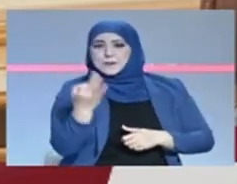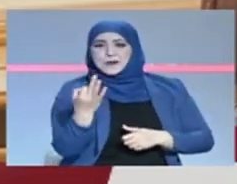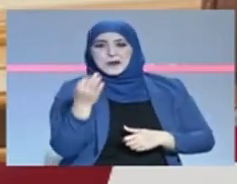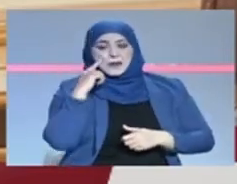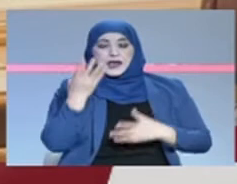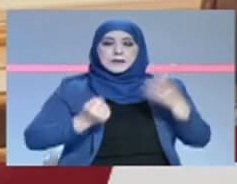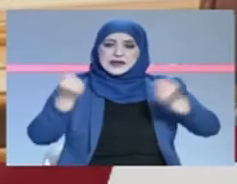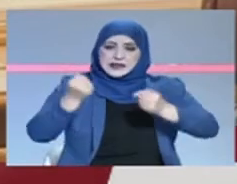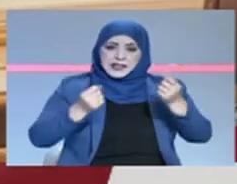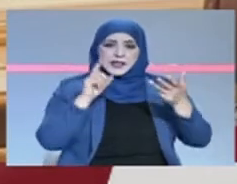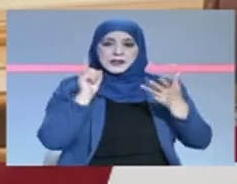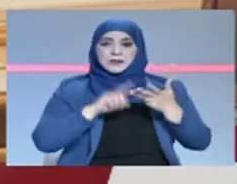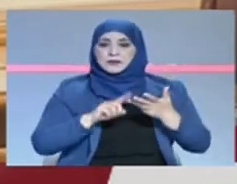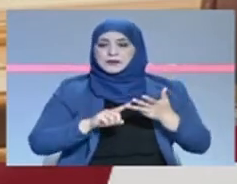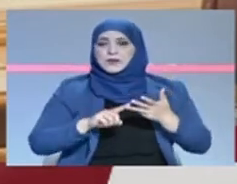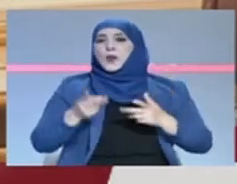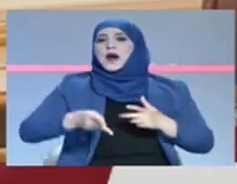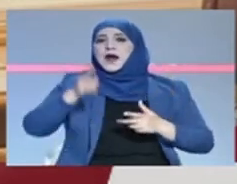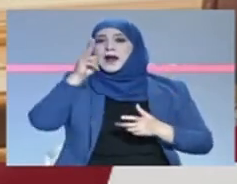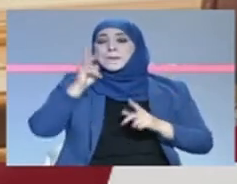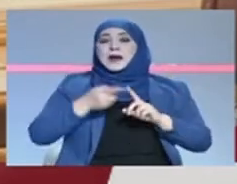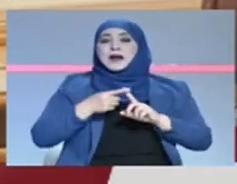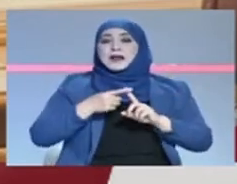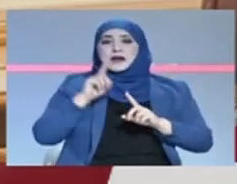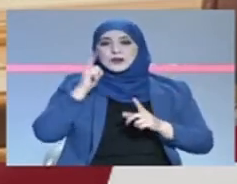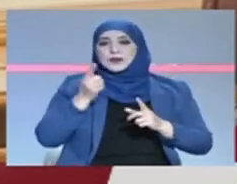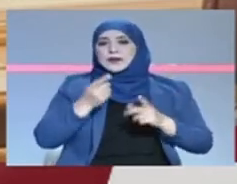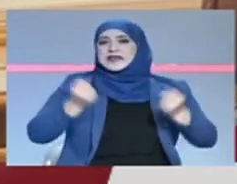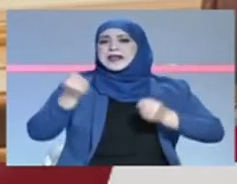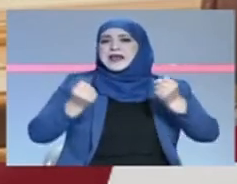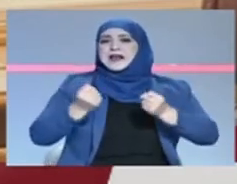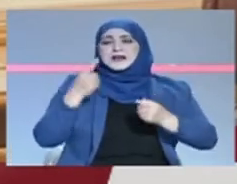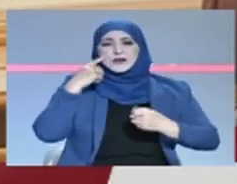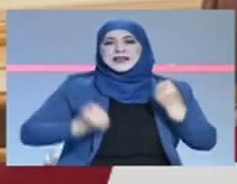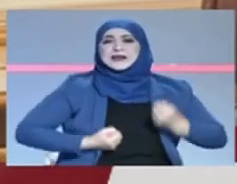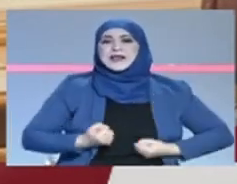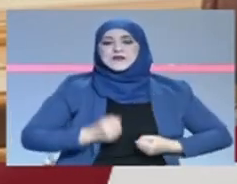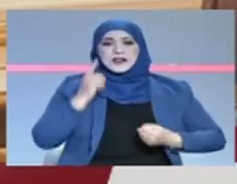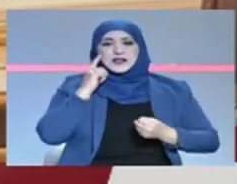من الأسطول. وأهم جزء اللي هو سيارة المصلحة يمثل